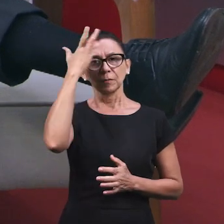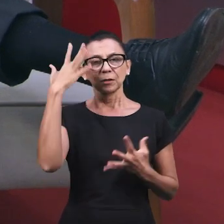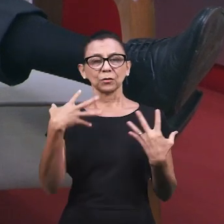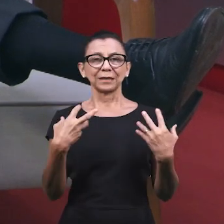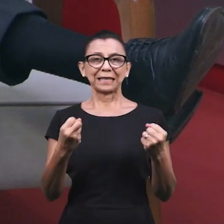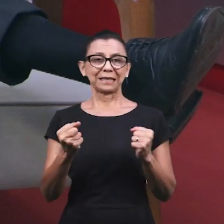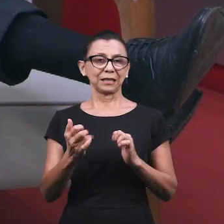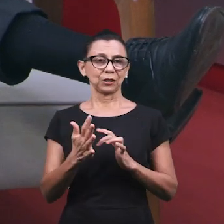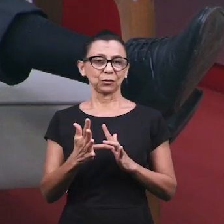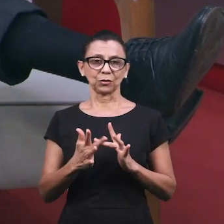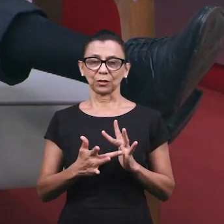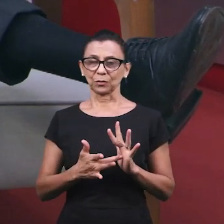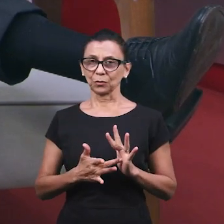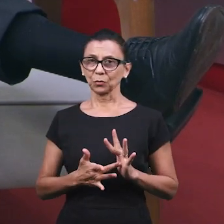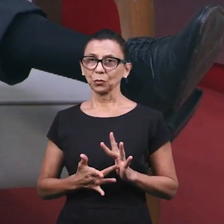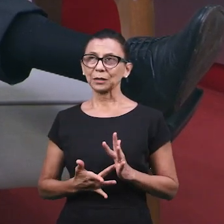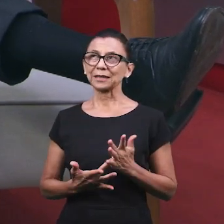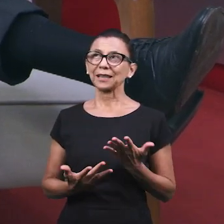il a